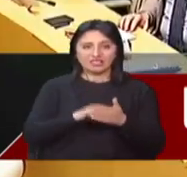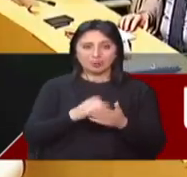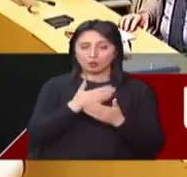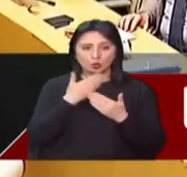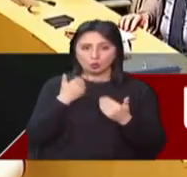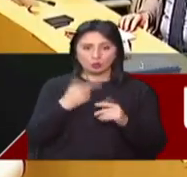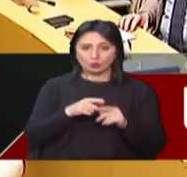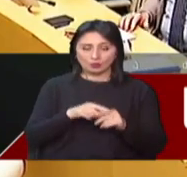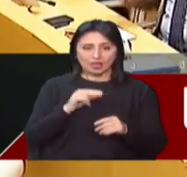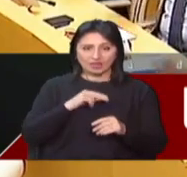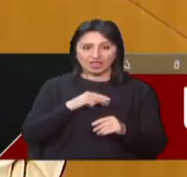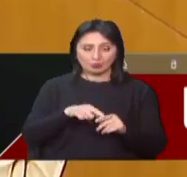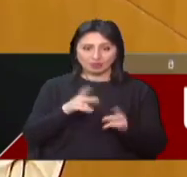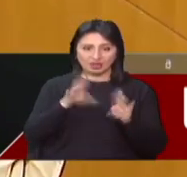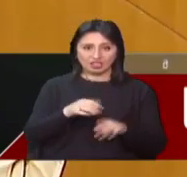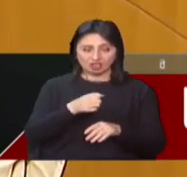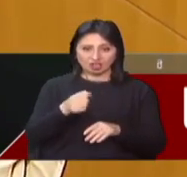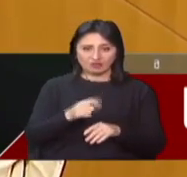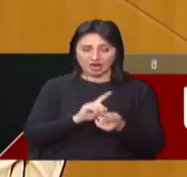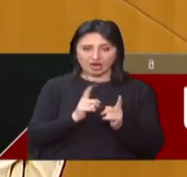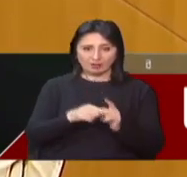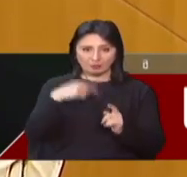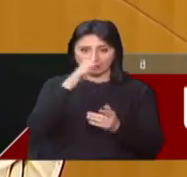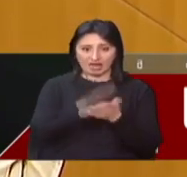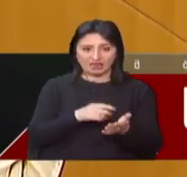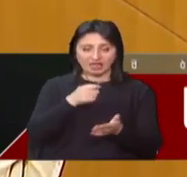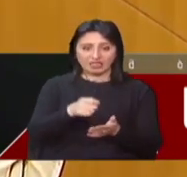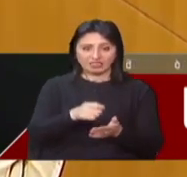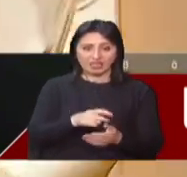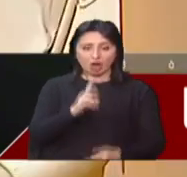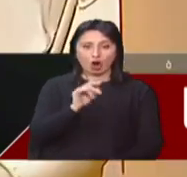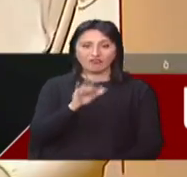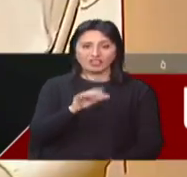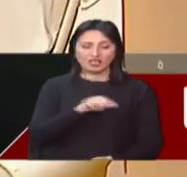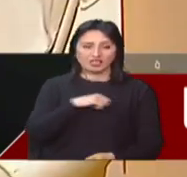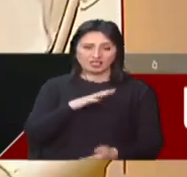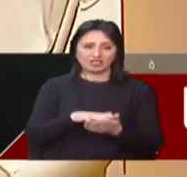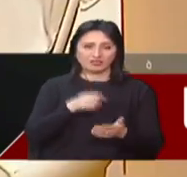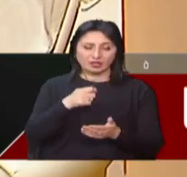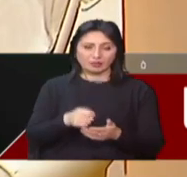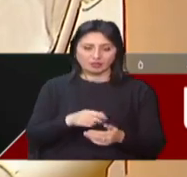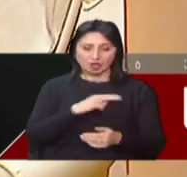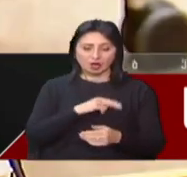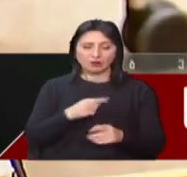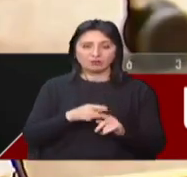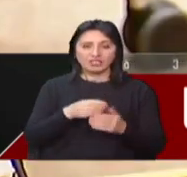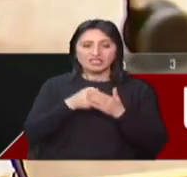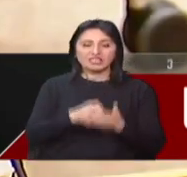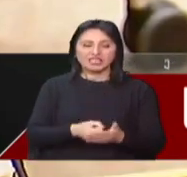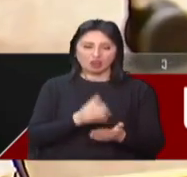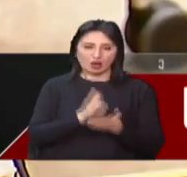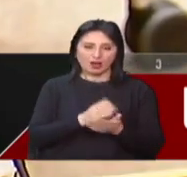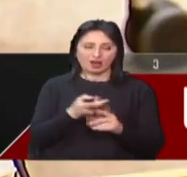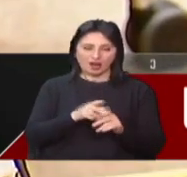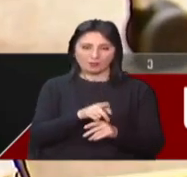არა ადმინისტრაციულ თანამდებობაზე დანიშნა, არამედ პირადი განცხადება გახდა ირაკლი კოვზანაძეა. კოლეგების გადაწყვეტილება ზეწოლის შედეგად